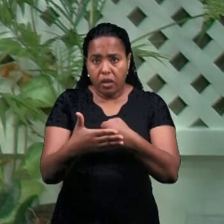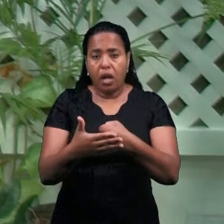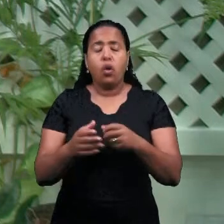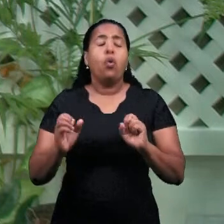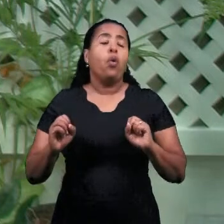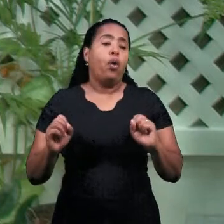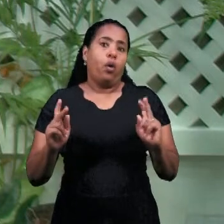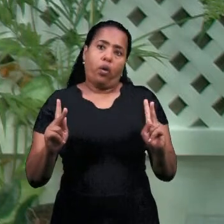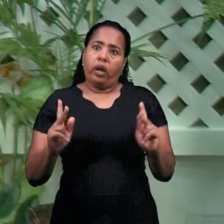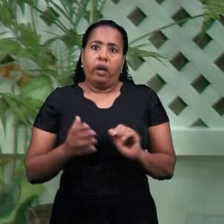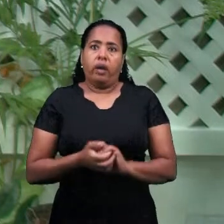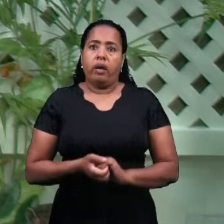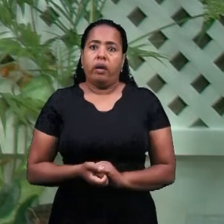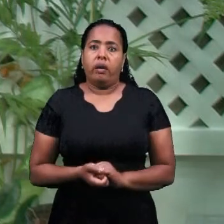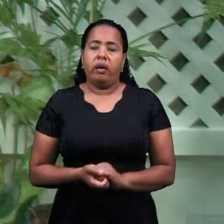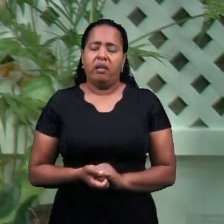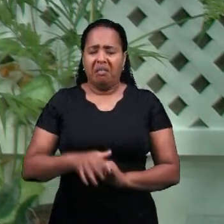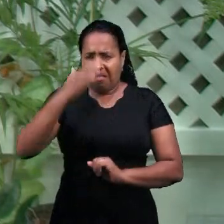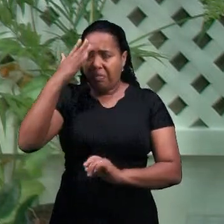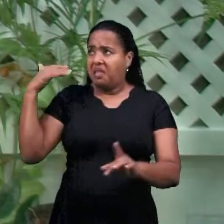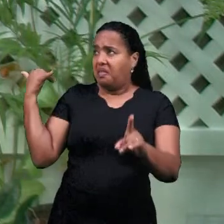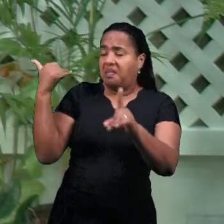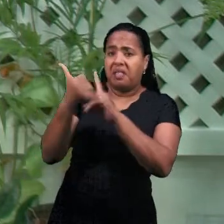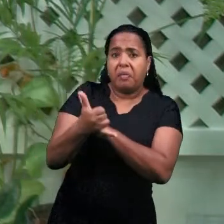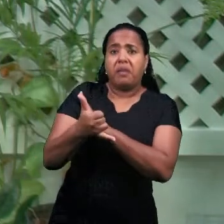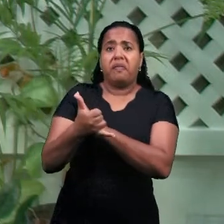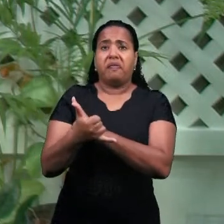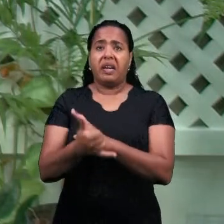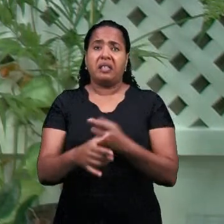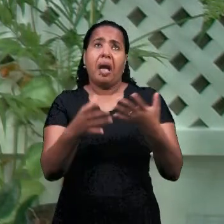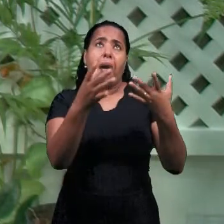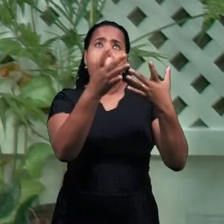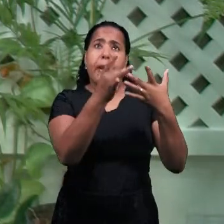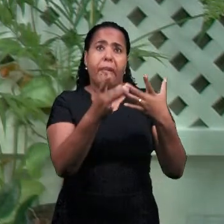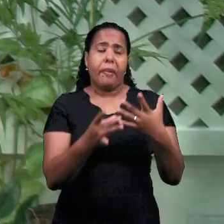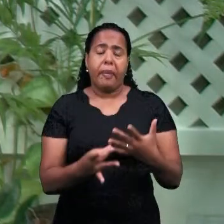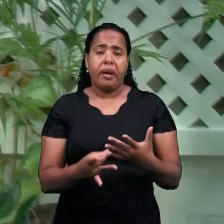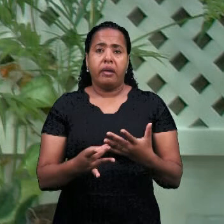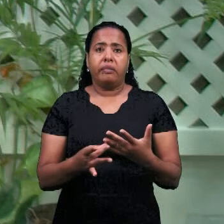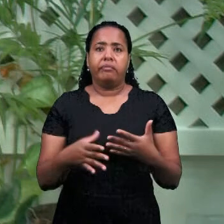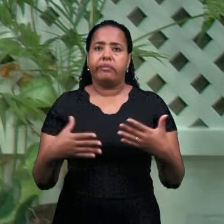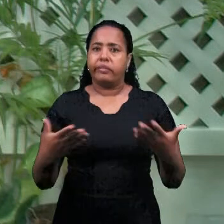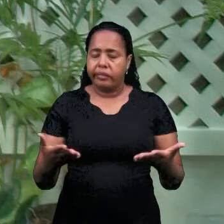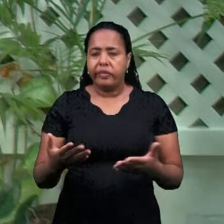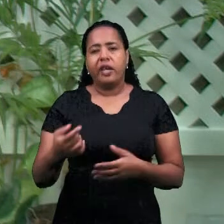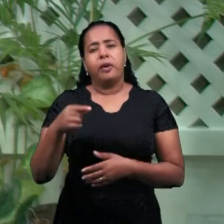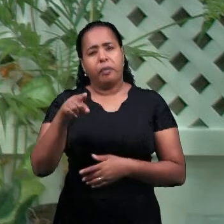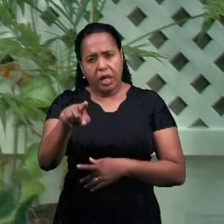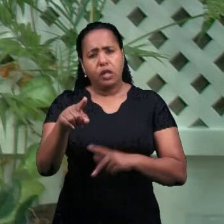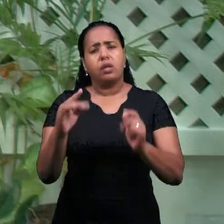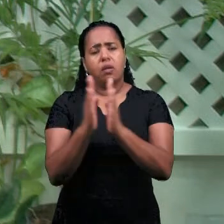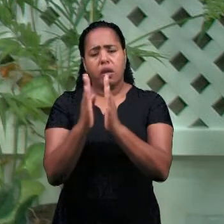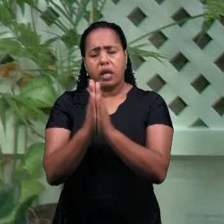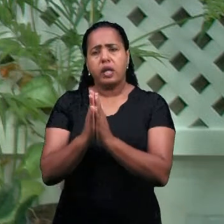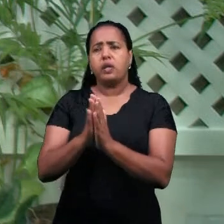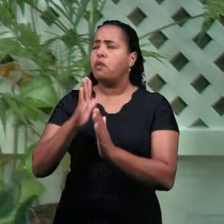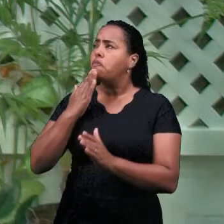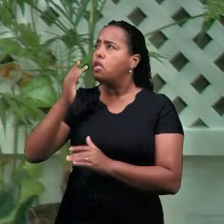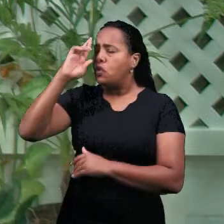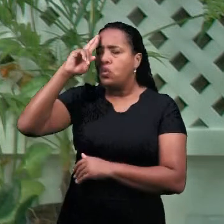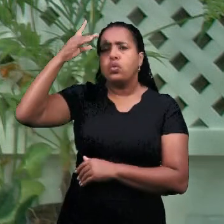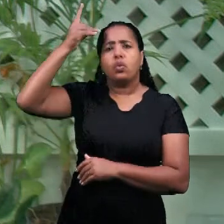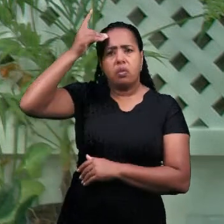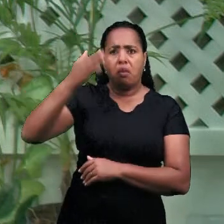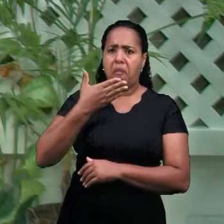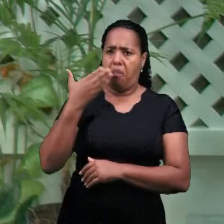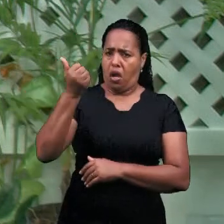question. C'est pas à savoir si c'est prophétique, si cela, s'il va être comme ça ou comme ça. Cherchez les dons spirituels. C'est la meilleure